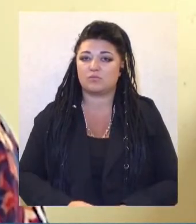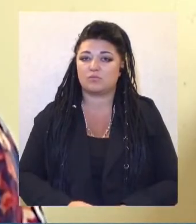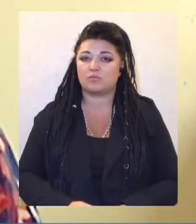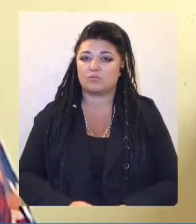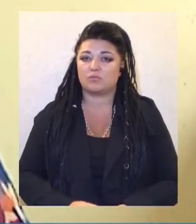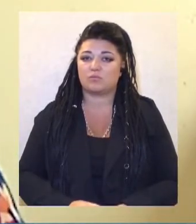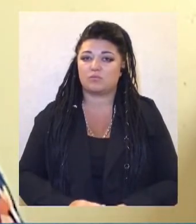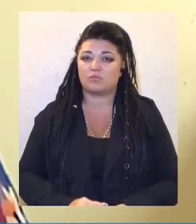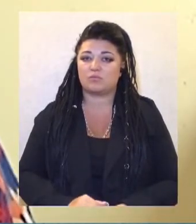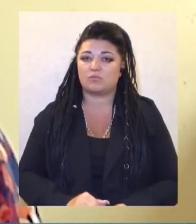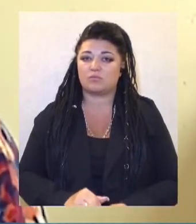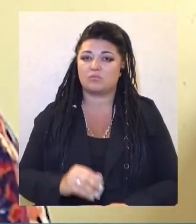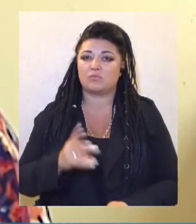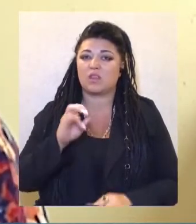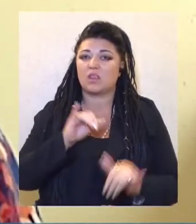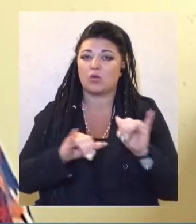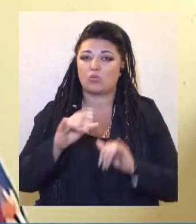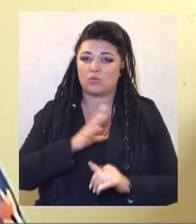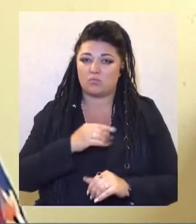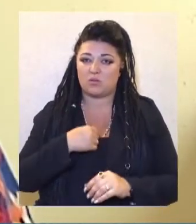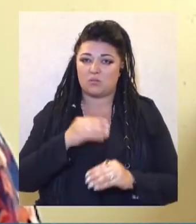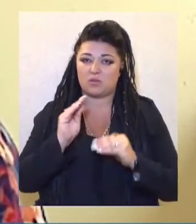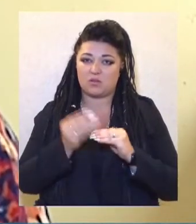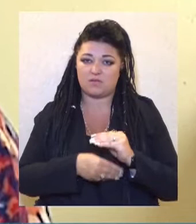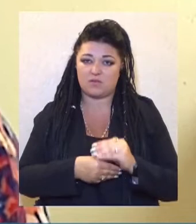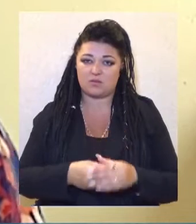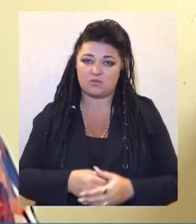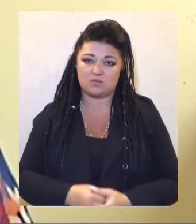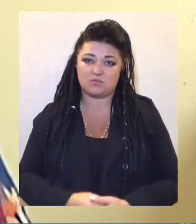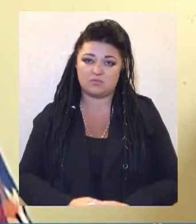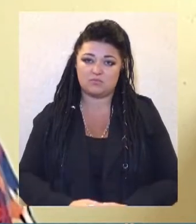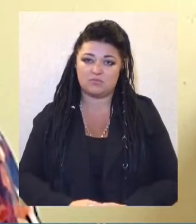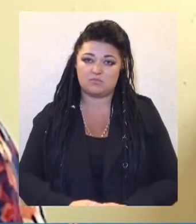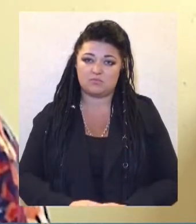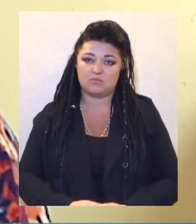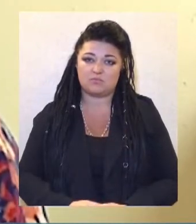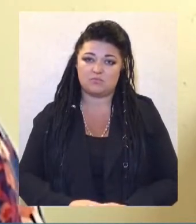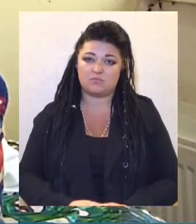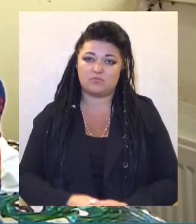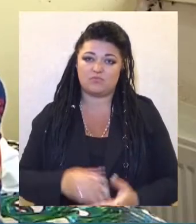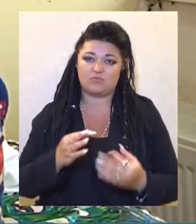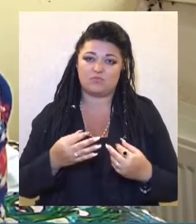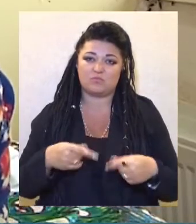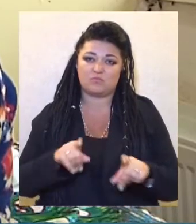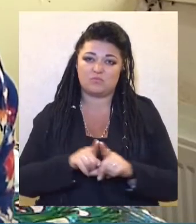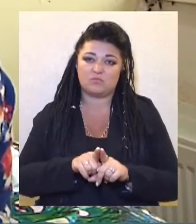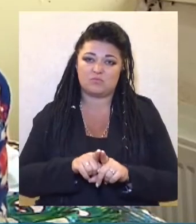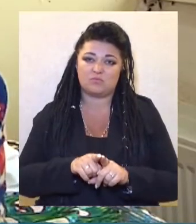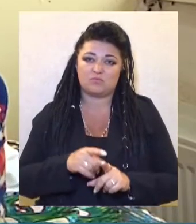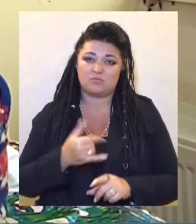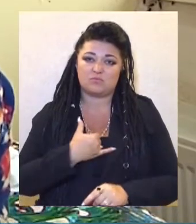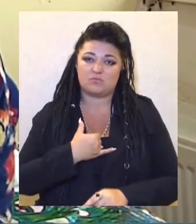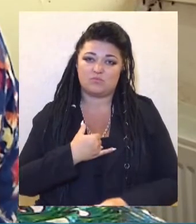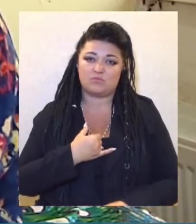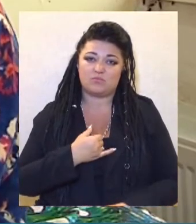некуда было деваться. Я просила со стаканчиком. А кто-то